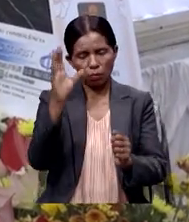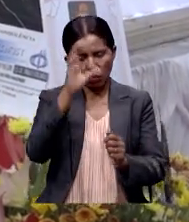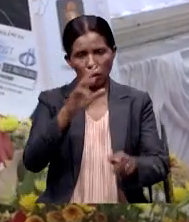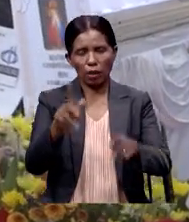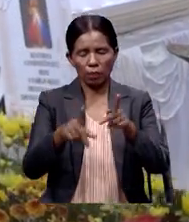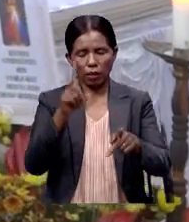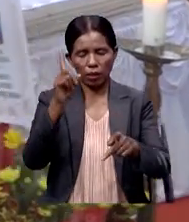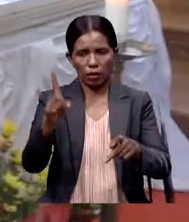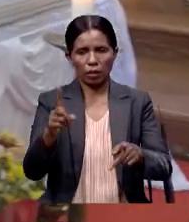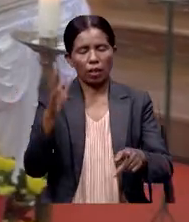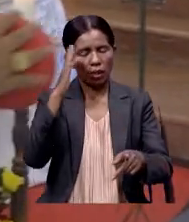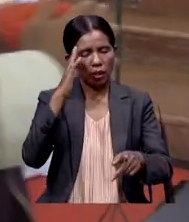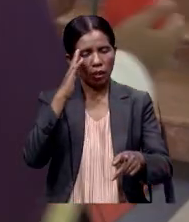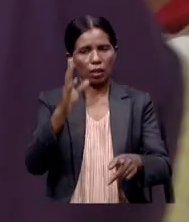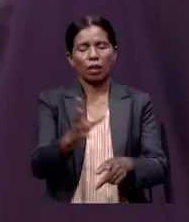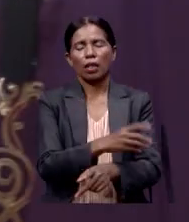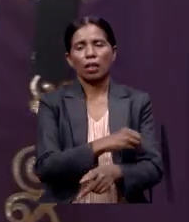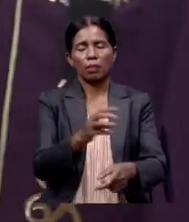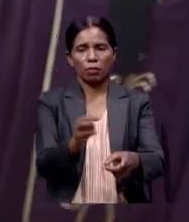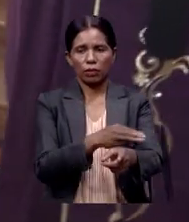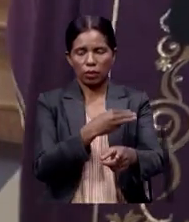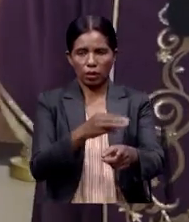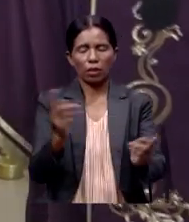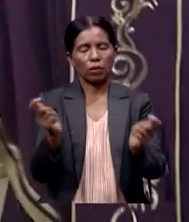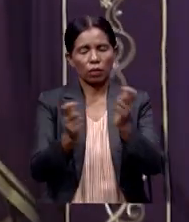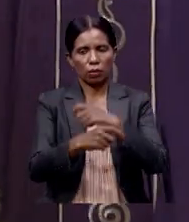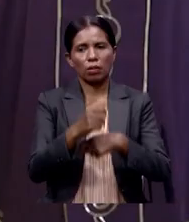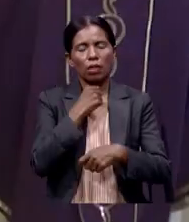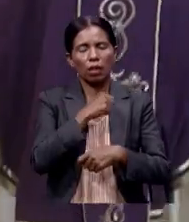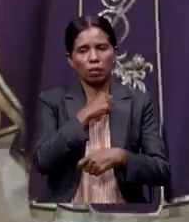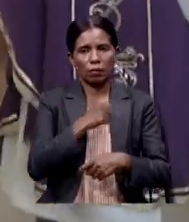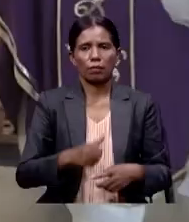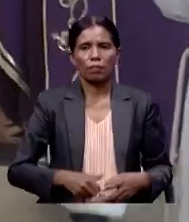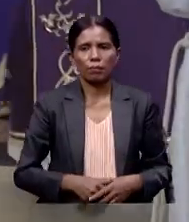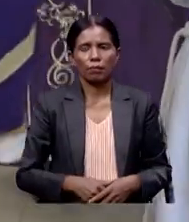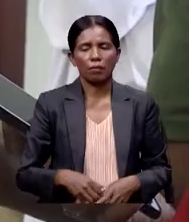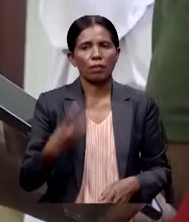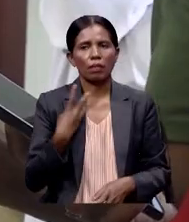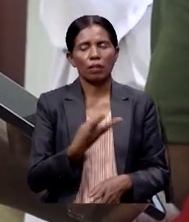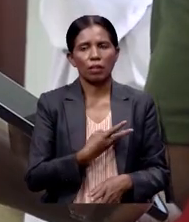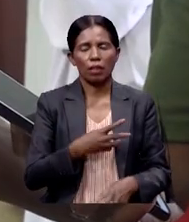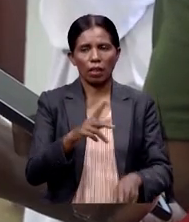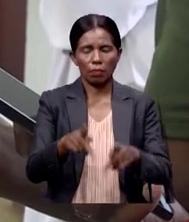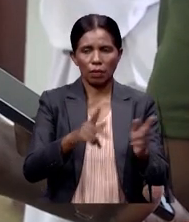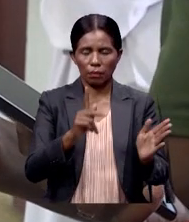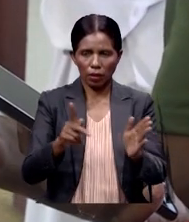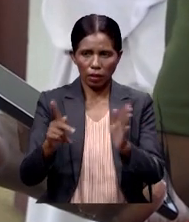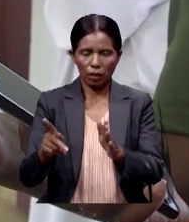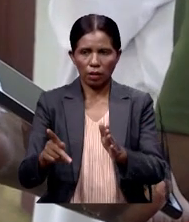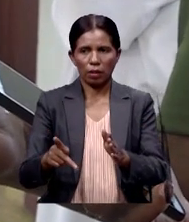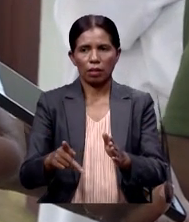nebe domina notas musicanian ho di troka Padre Ildefonso. Deha ita ema planu maroma